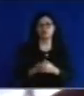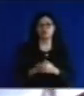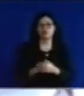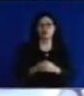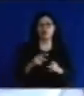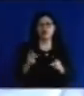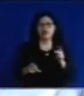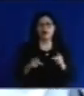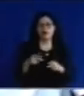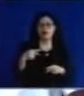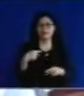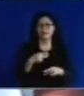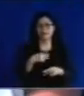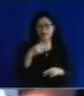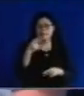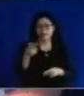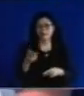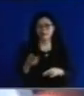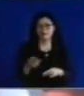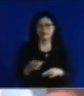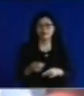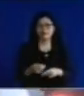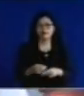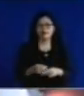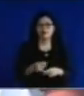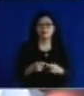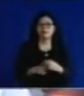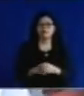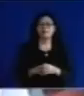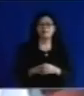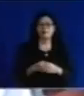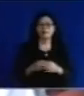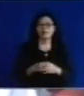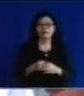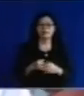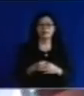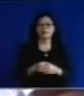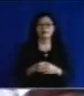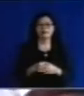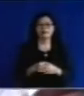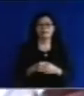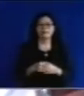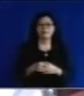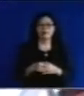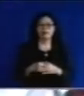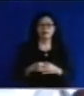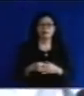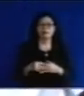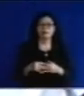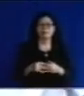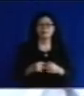Kalau kita amati, penilaian IPM kita 35 sampai saat ini, berapa tahun saja kita dapatkan nilai 35.